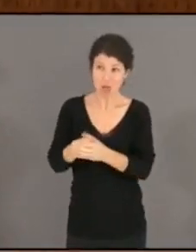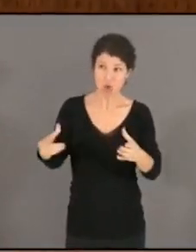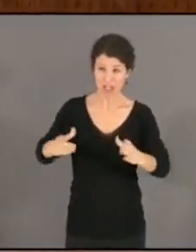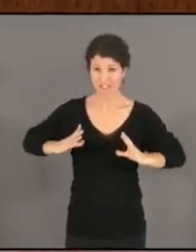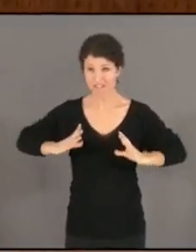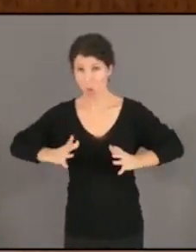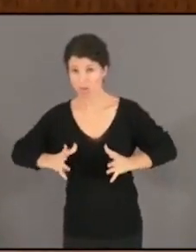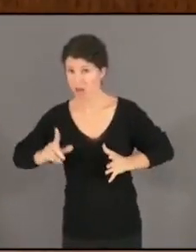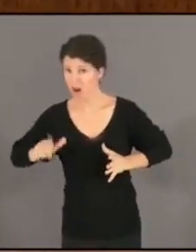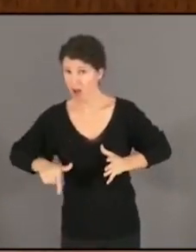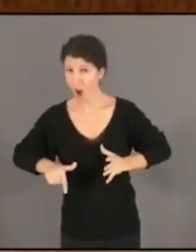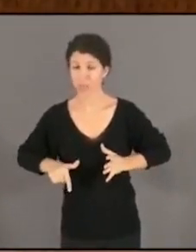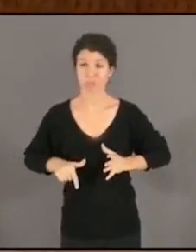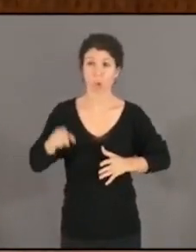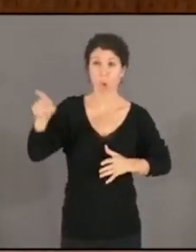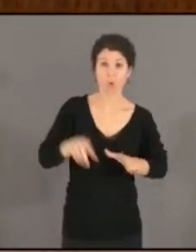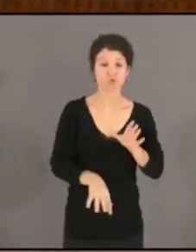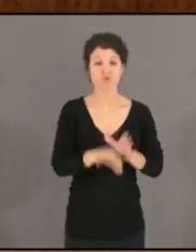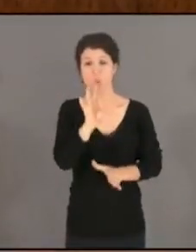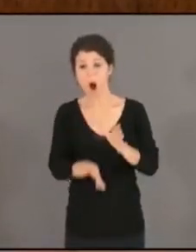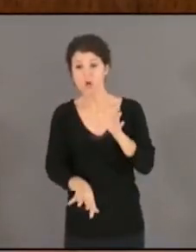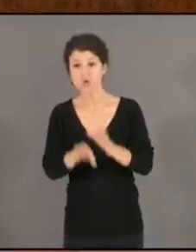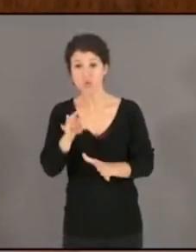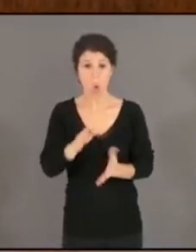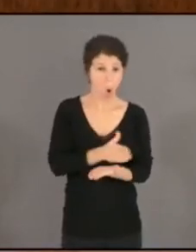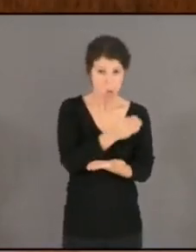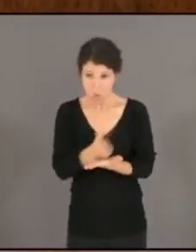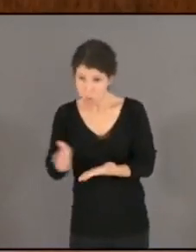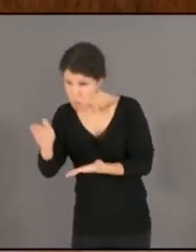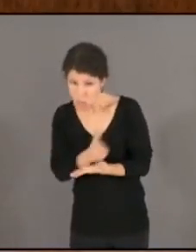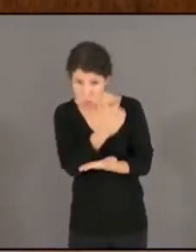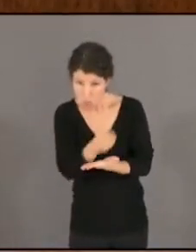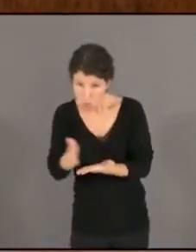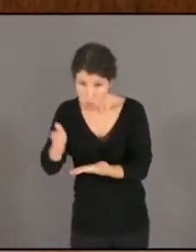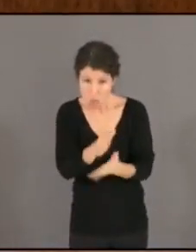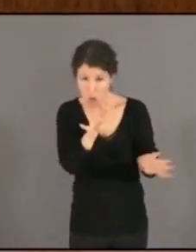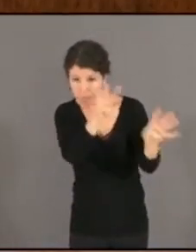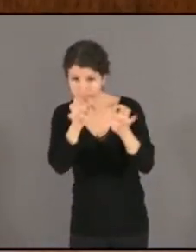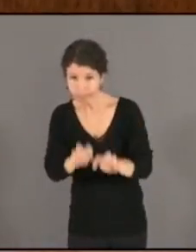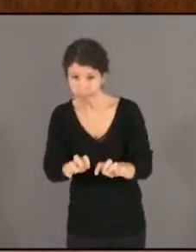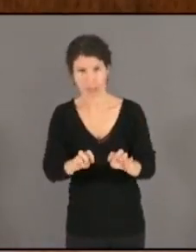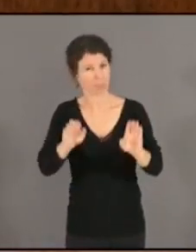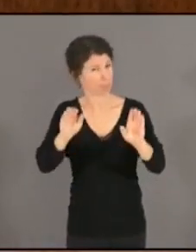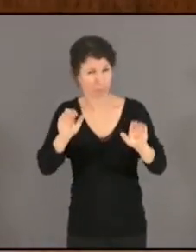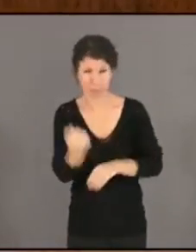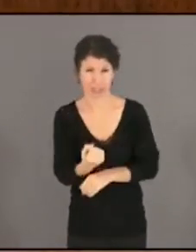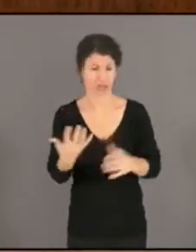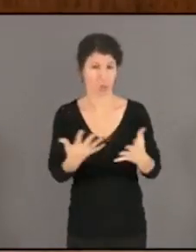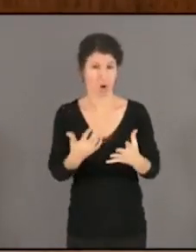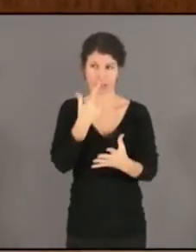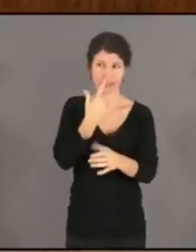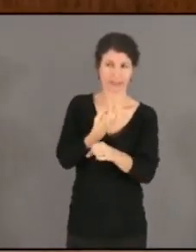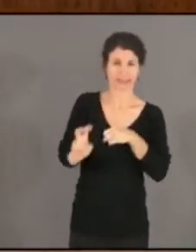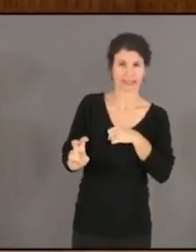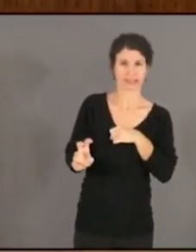des choix hasardeux, voire dangereux. Quelques points, si vous me le permettez, pour illustrer ces propos. Tout d'abord,